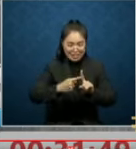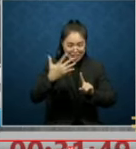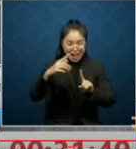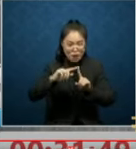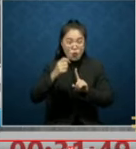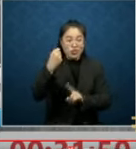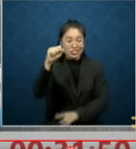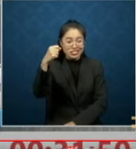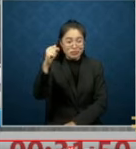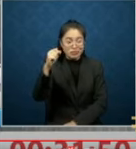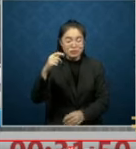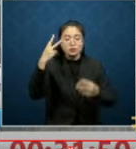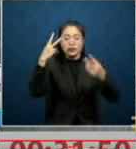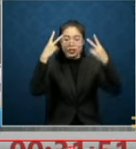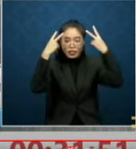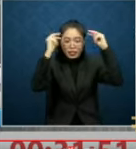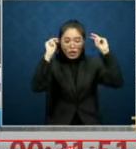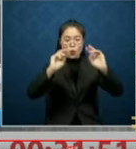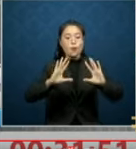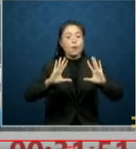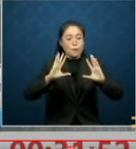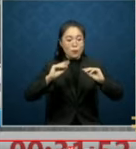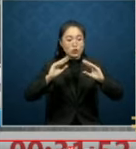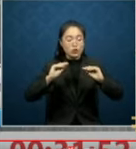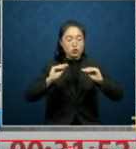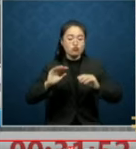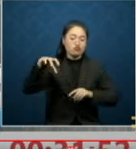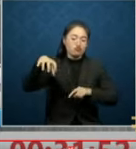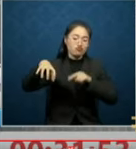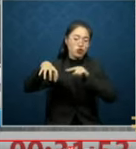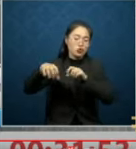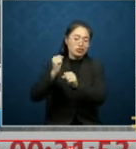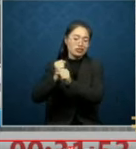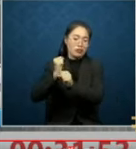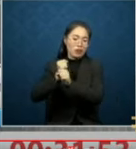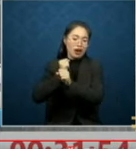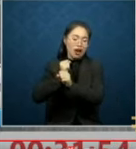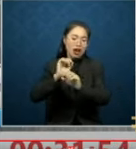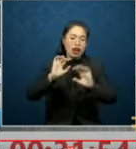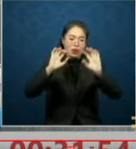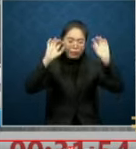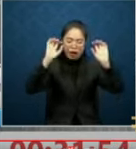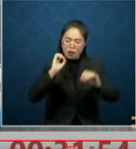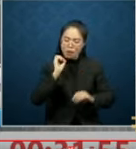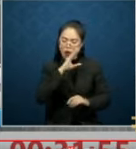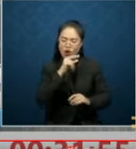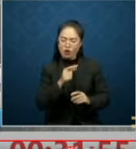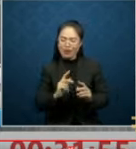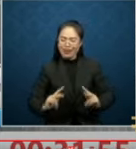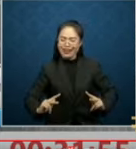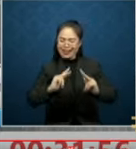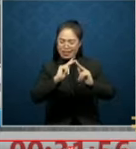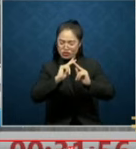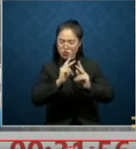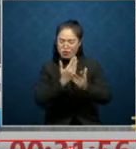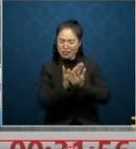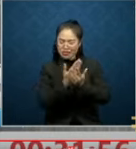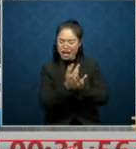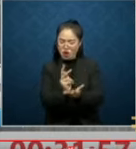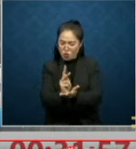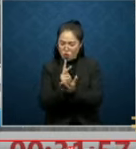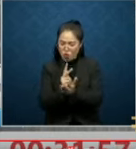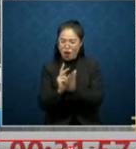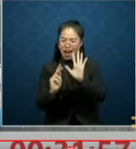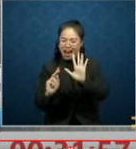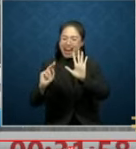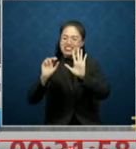นายกประชุมเนี่ยนะครับที่ทำเนียบรัฐบาลเนี่ยท่านบอกจะออกพรบ.ให้อำนาจกระทรวงการกู้เงินเนี่ย500,000 ล้านบาทเนี่ยท่านก็